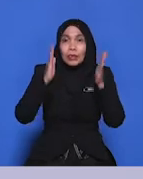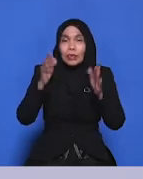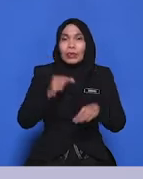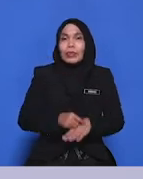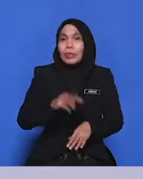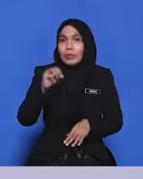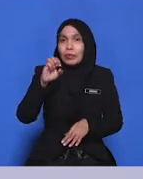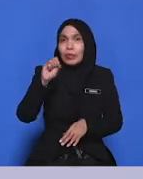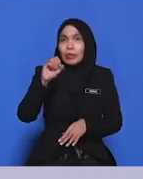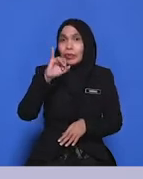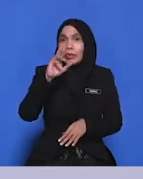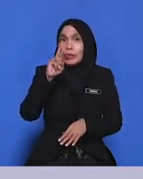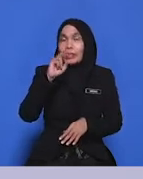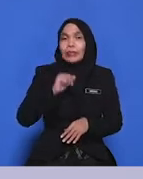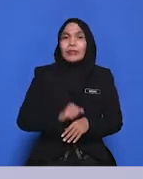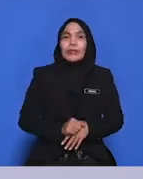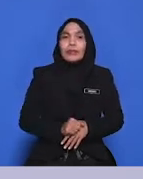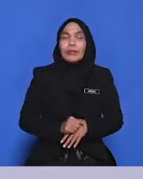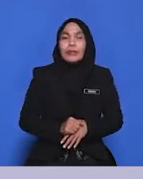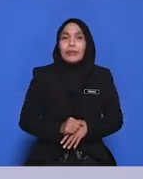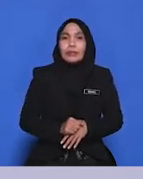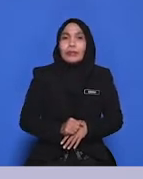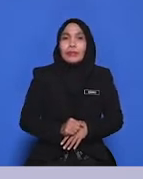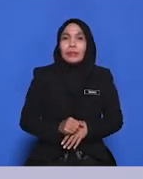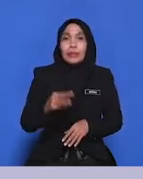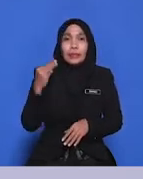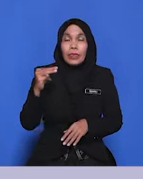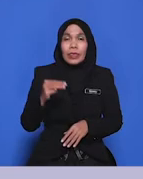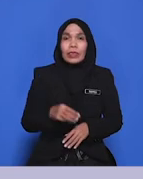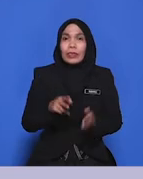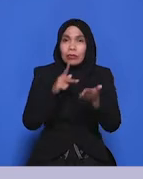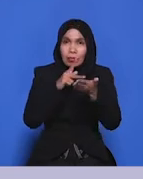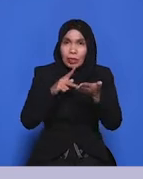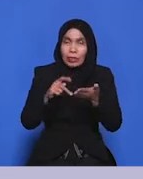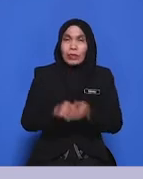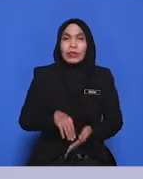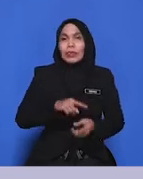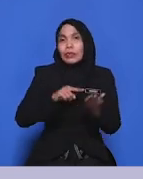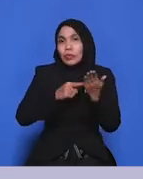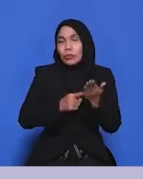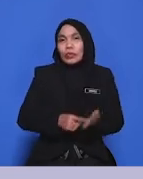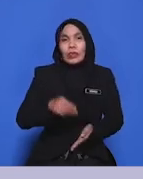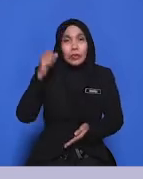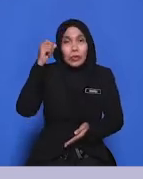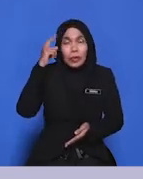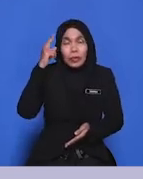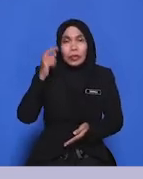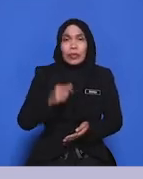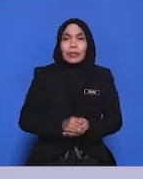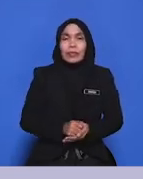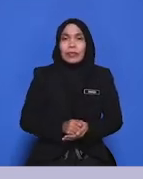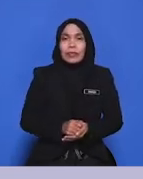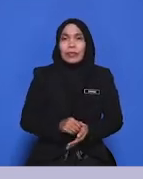dapat meningkatkan daya fikir umat Islam. Mereka mengkaji semula pemahaman dan amalan masyarakat